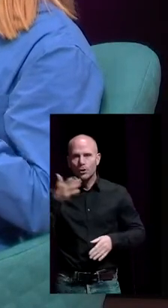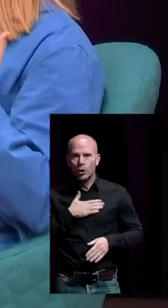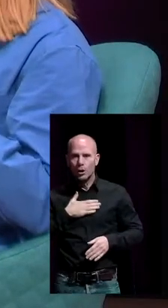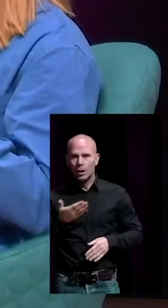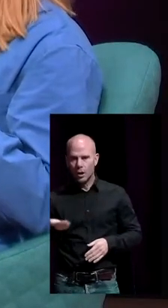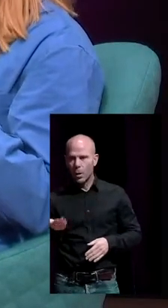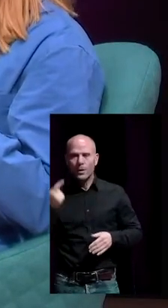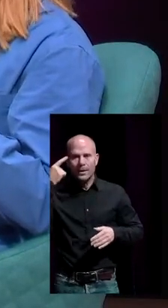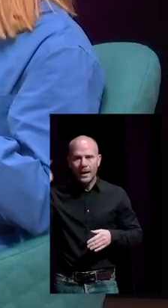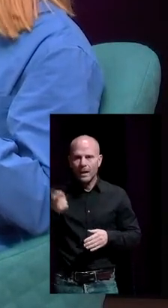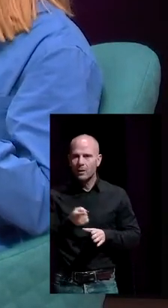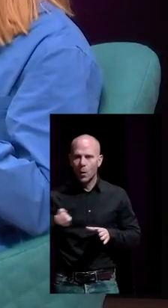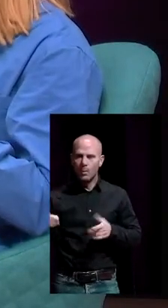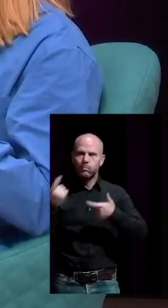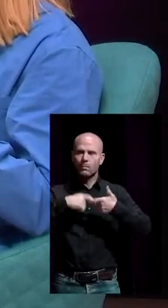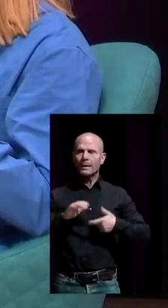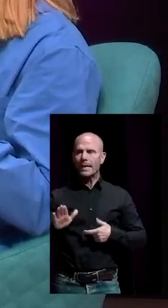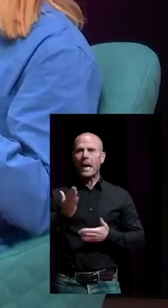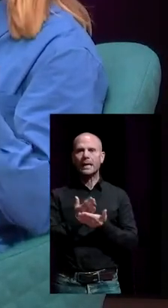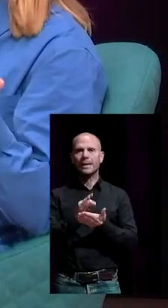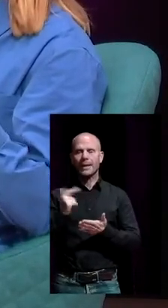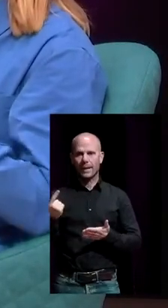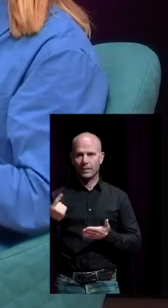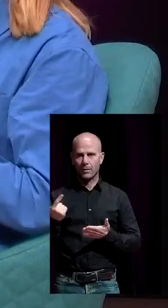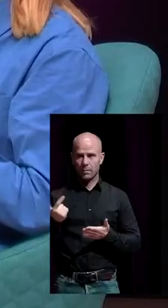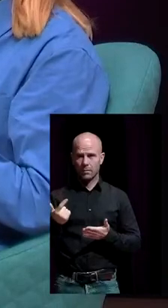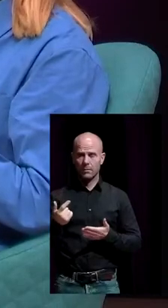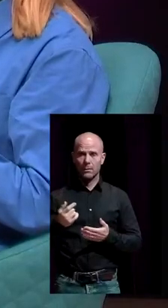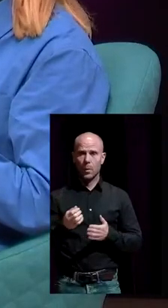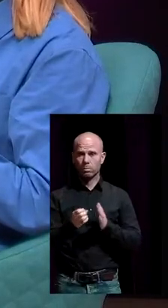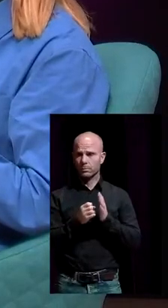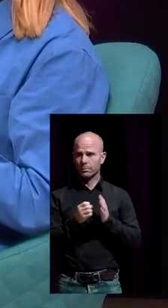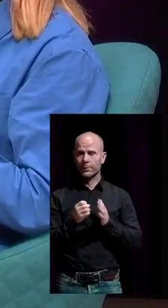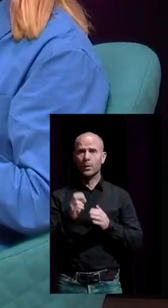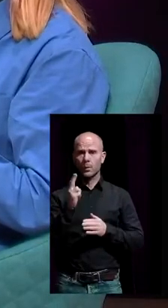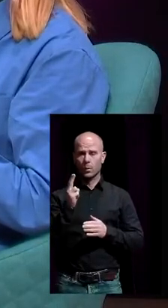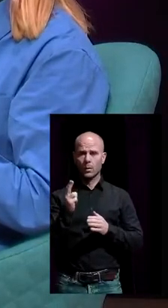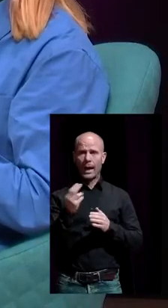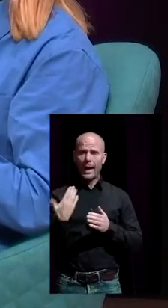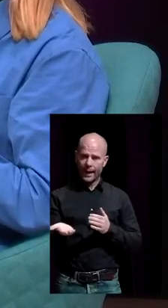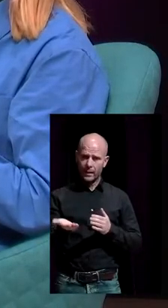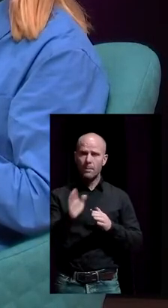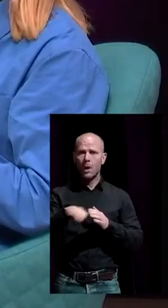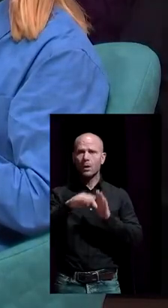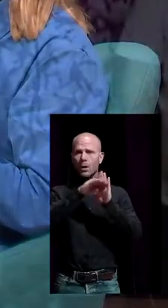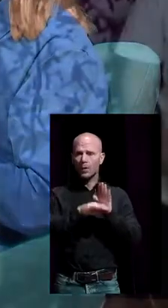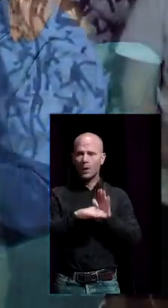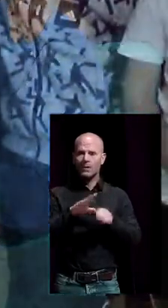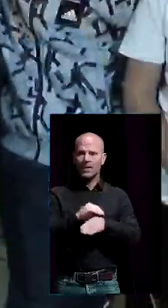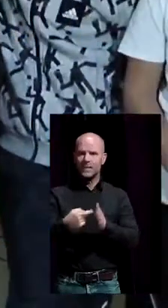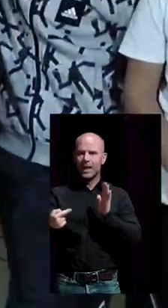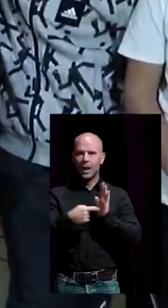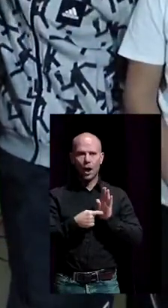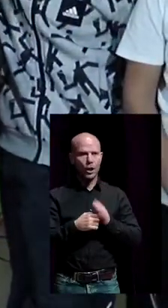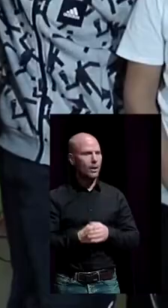och tänker om sina rättigheter nu när barnkonventionen blivit svensk lag. Tips till